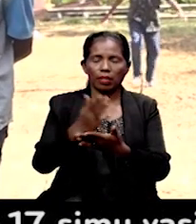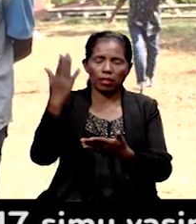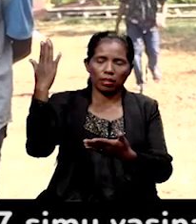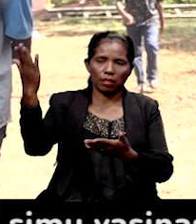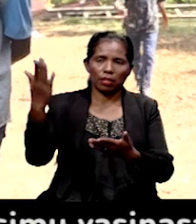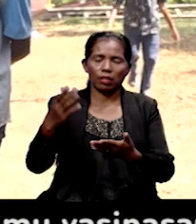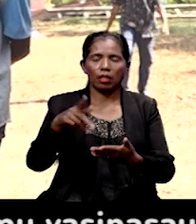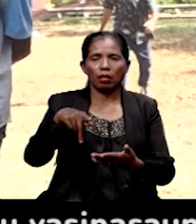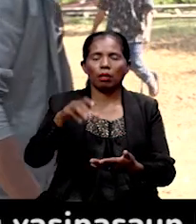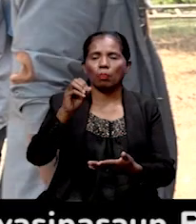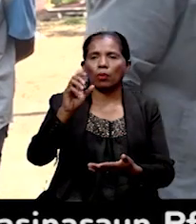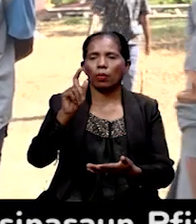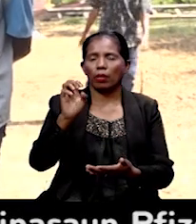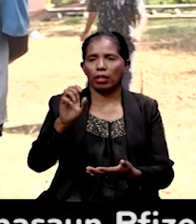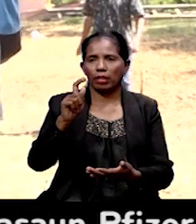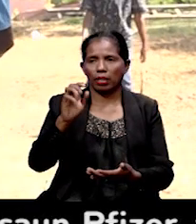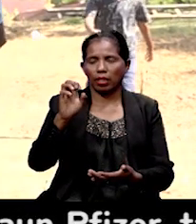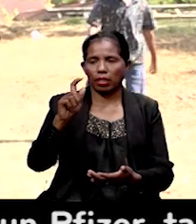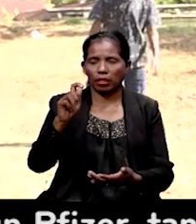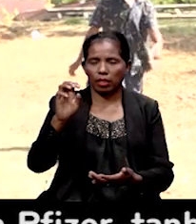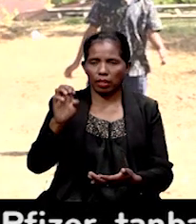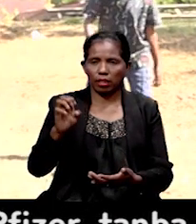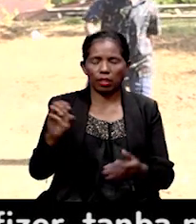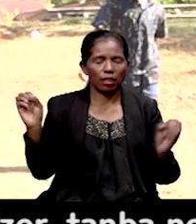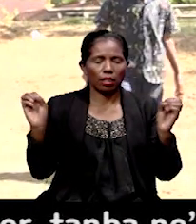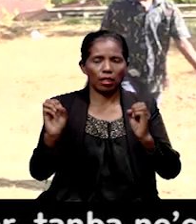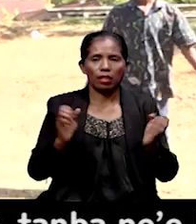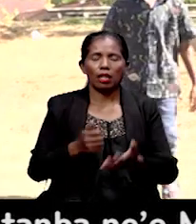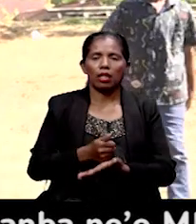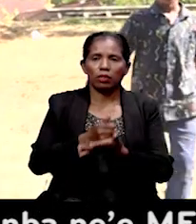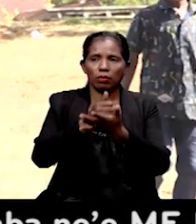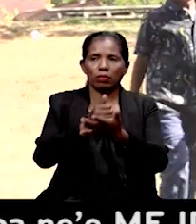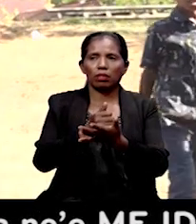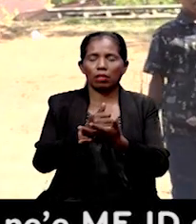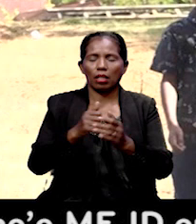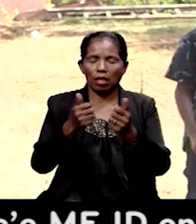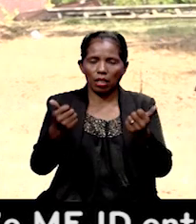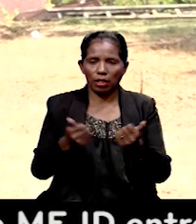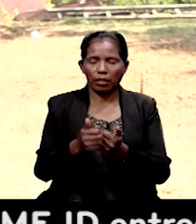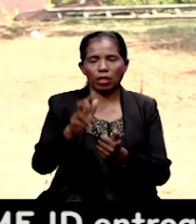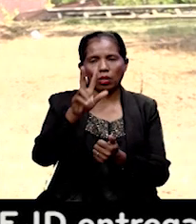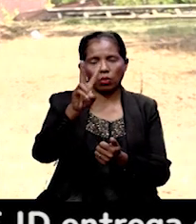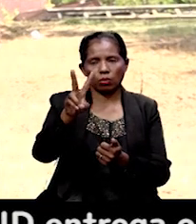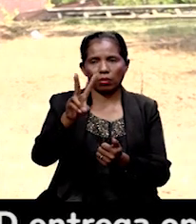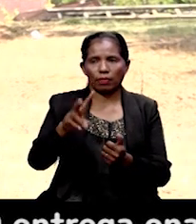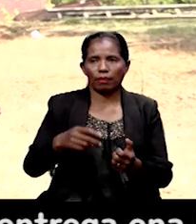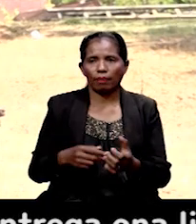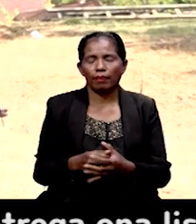area peteten yamba. Mai bela iha kontinu asau ba iha aldea rua. Hanesan aldea Pirado no mos aldea poere ma